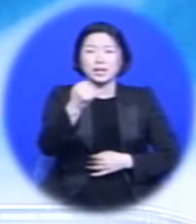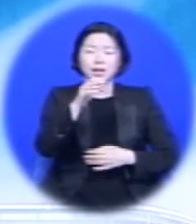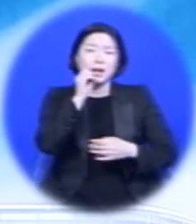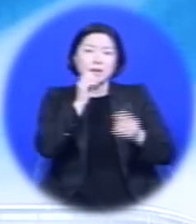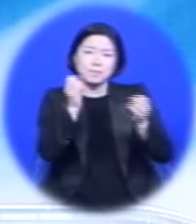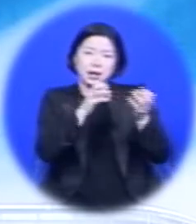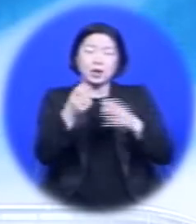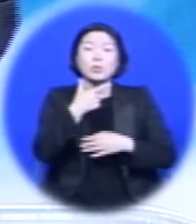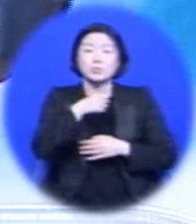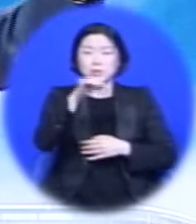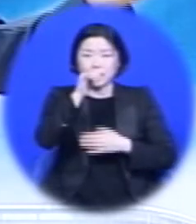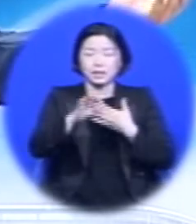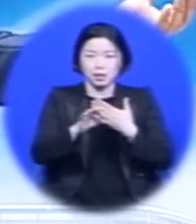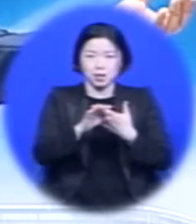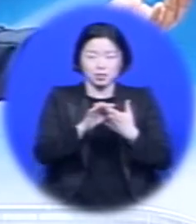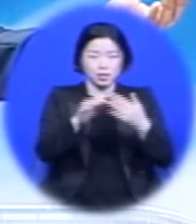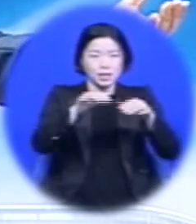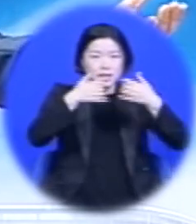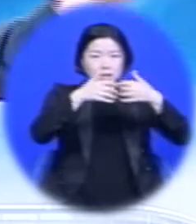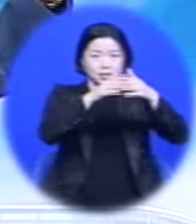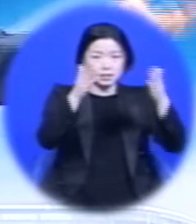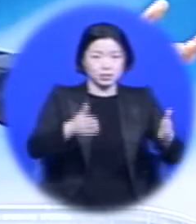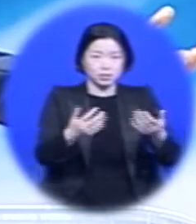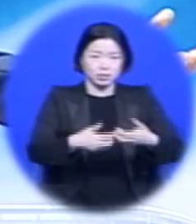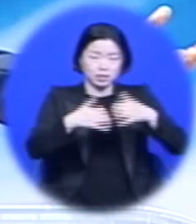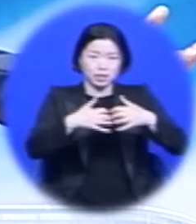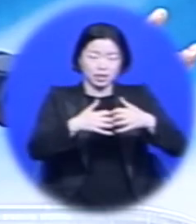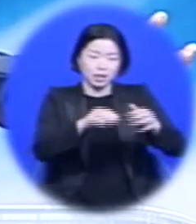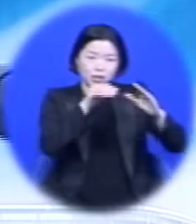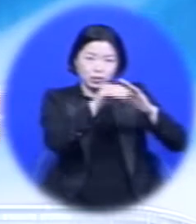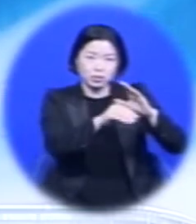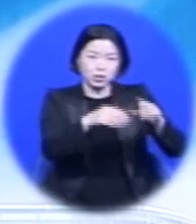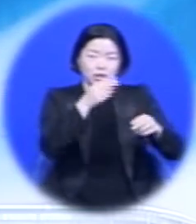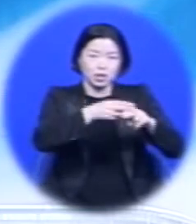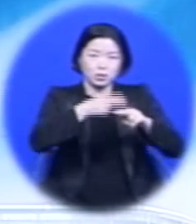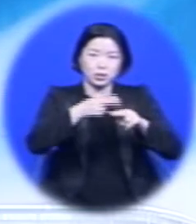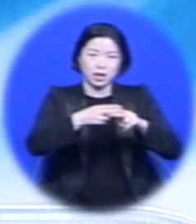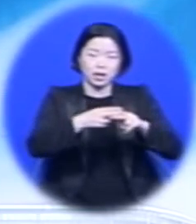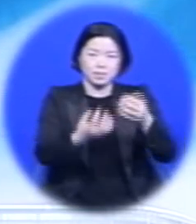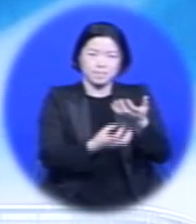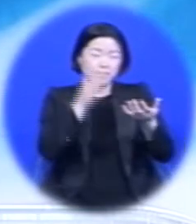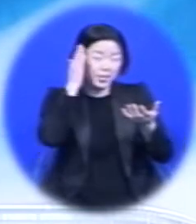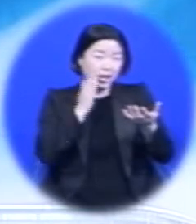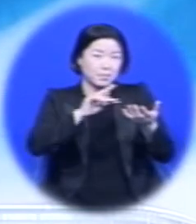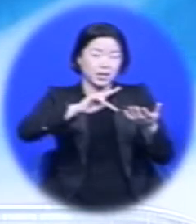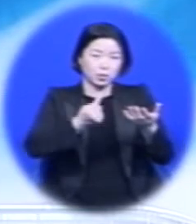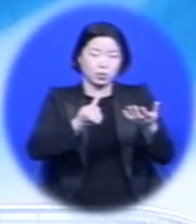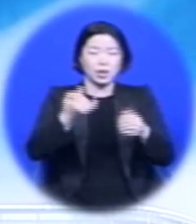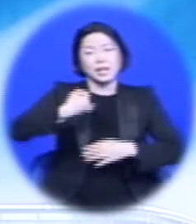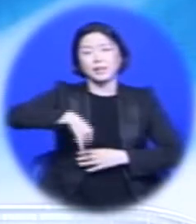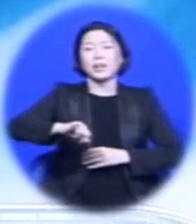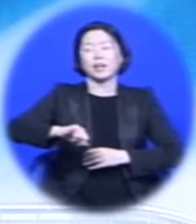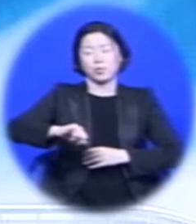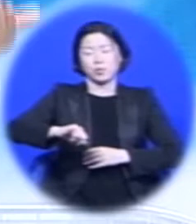있다면 오븐 속에 넣어둔 음식이 탈지라도 딸과 이야기를 하라. 만약에